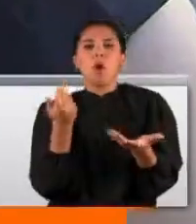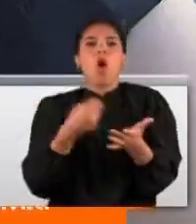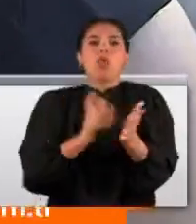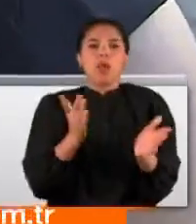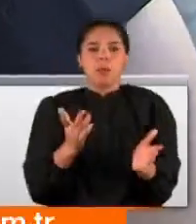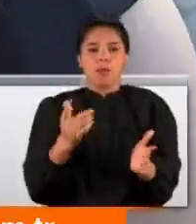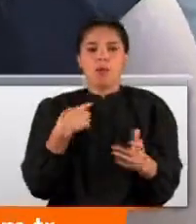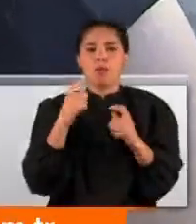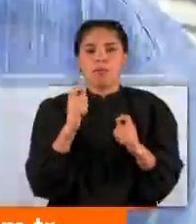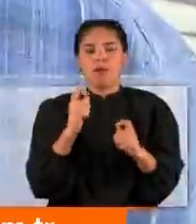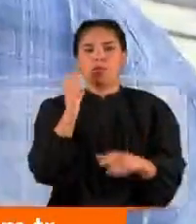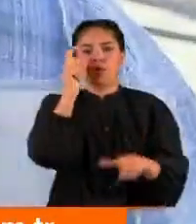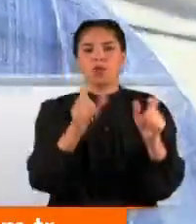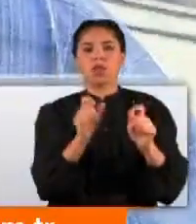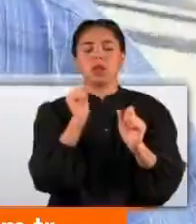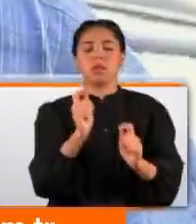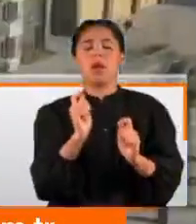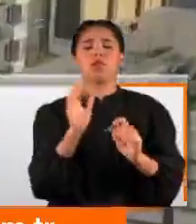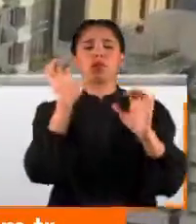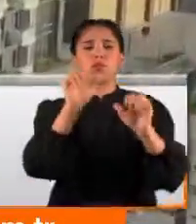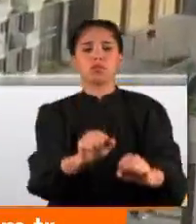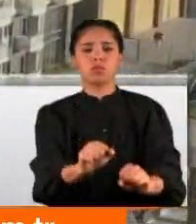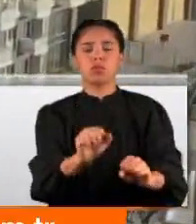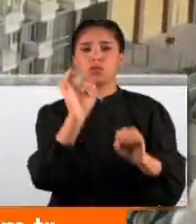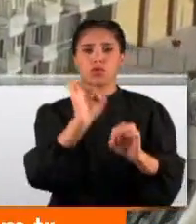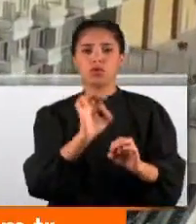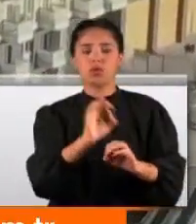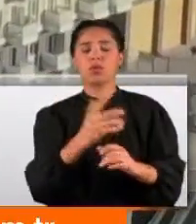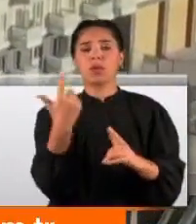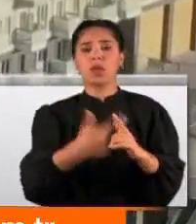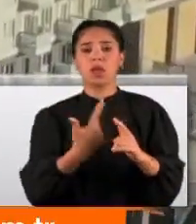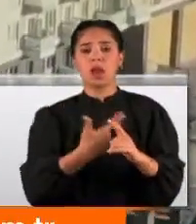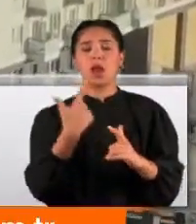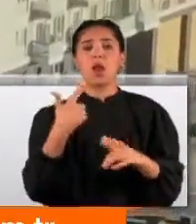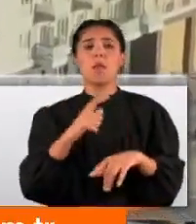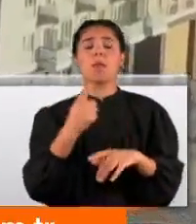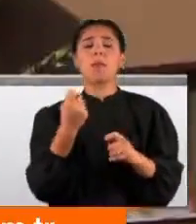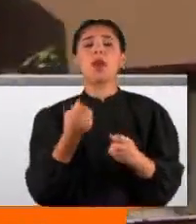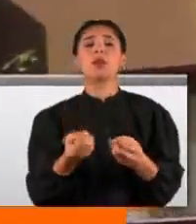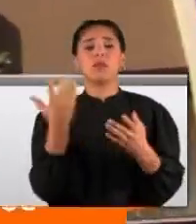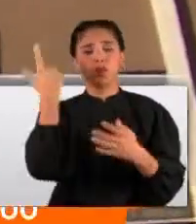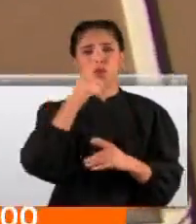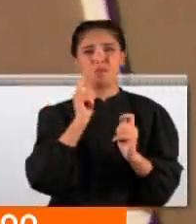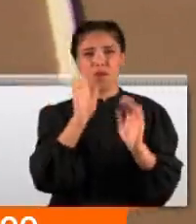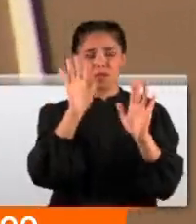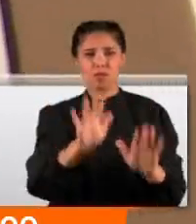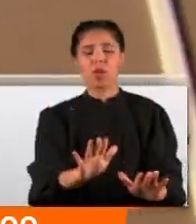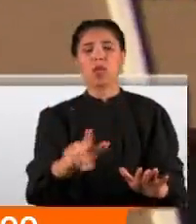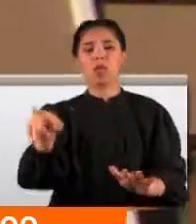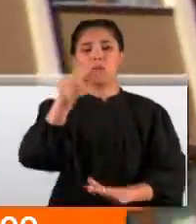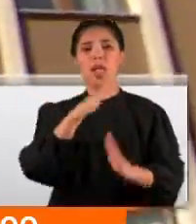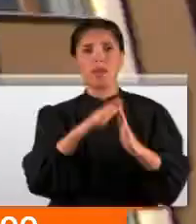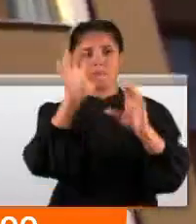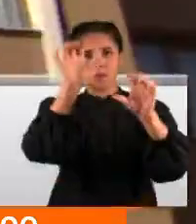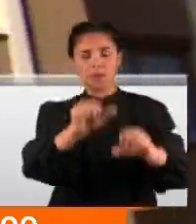Ev yok, mecbur insanlar da tutuyor. İki taraf da mağdur oluyor. Çünkü şişirilen fiyatlara bütçesi yetmediği halde mecbur kalıp ev tutanlar bir süre